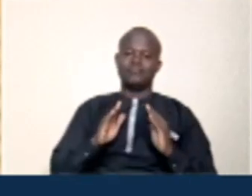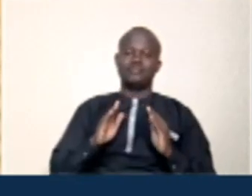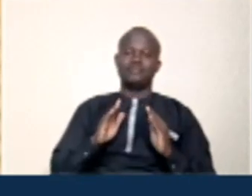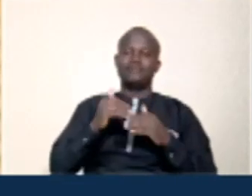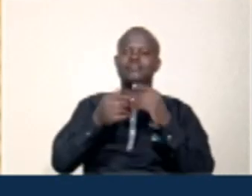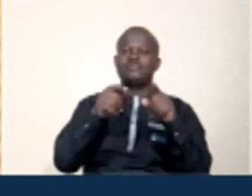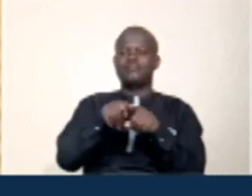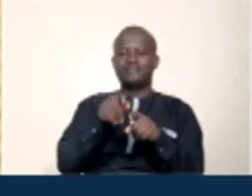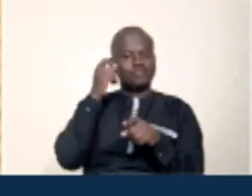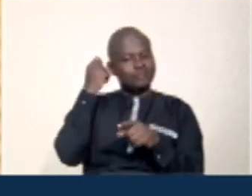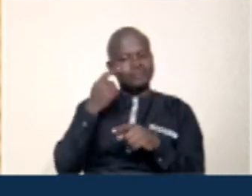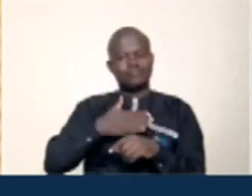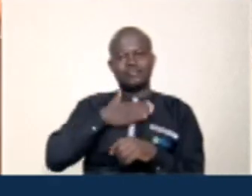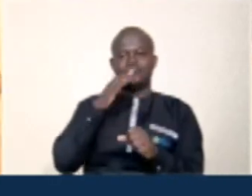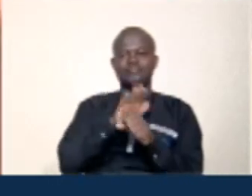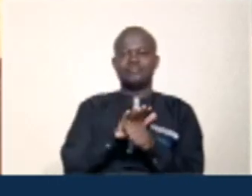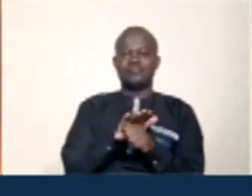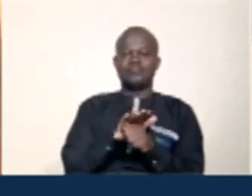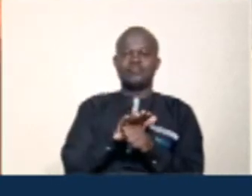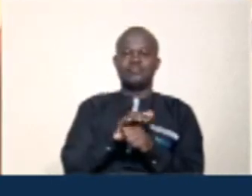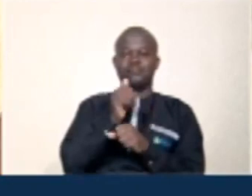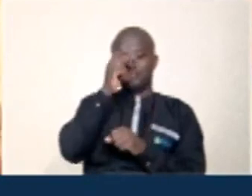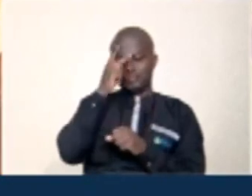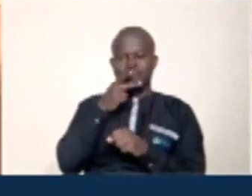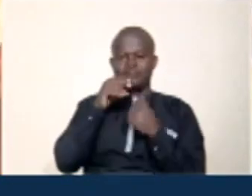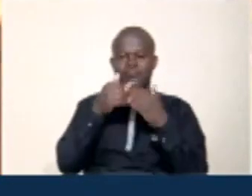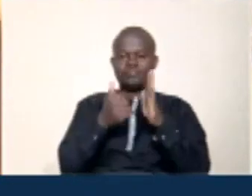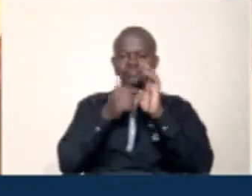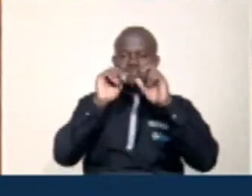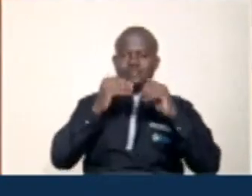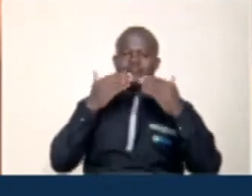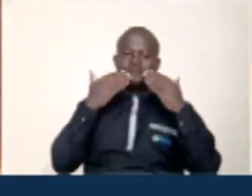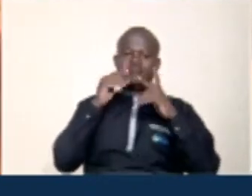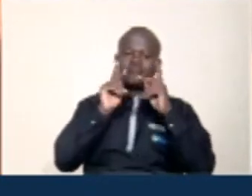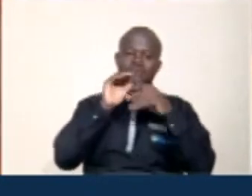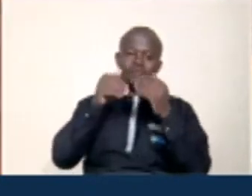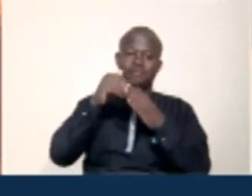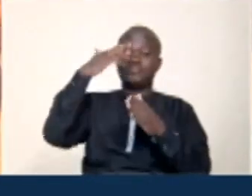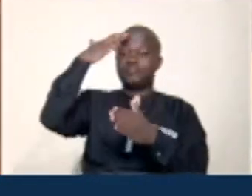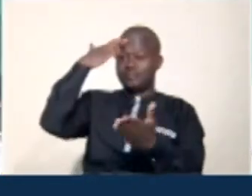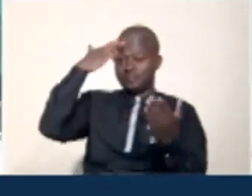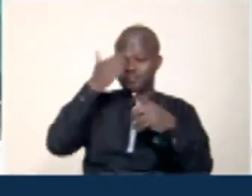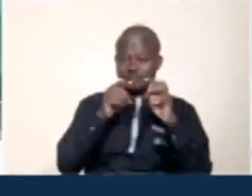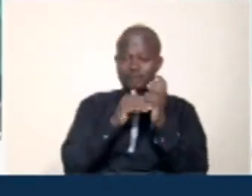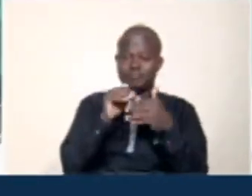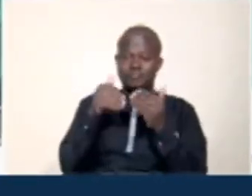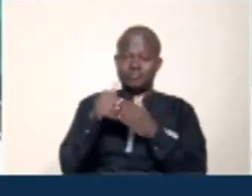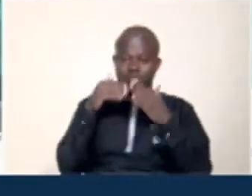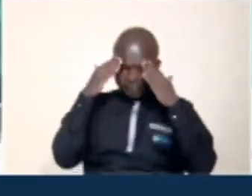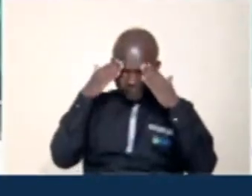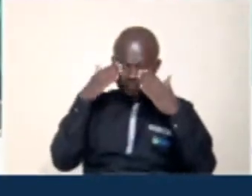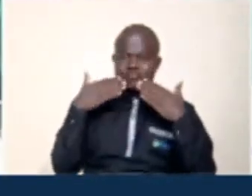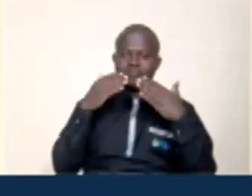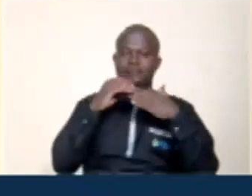gutyo, ugasanga ndishimye nyine. Aba babyeyi bagaragaza gushima abantu bose babazirikana, ariko ku isonga bagashimira